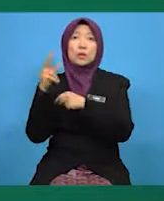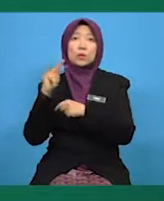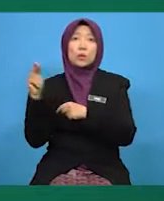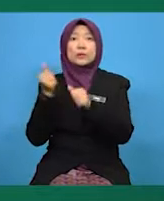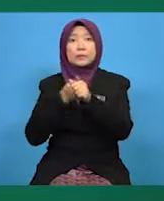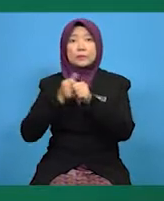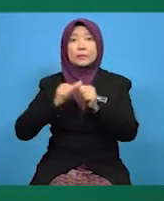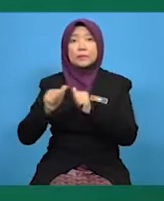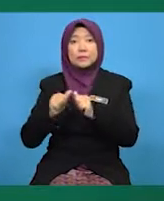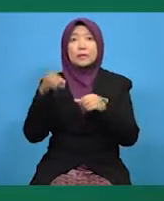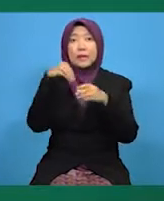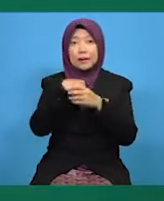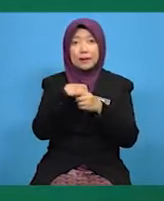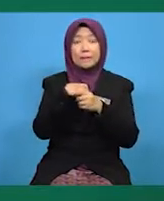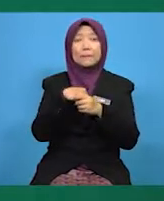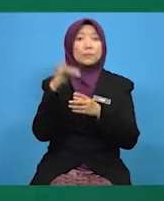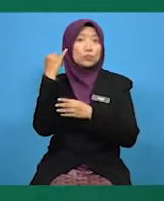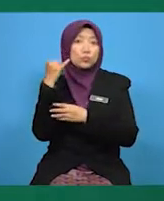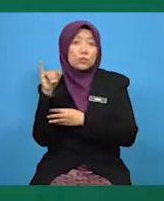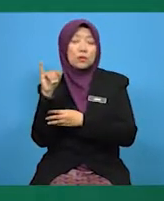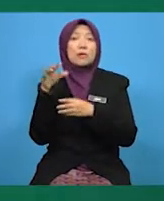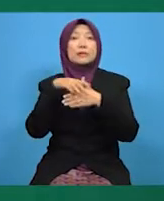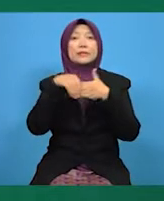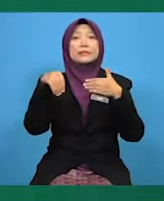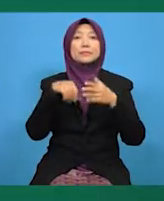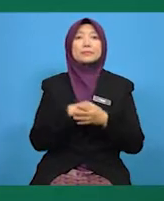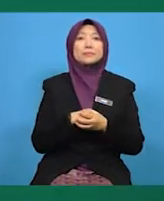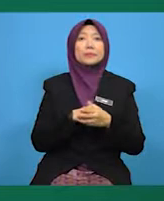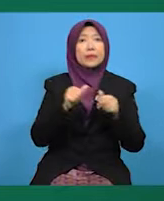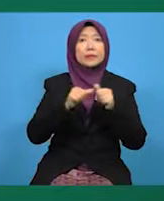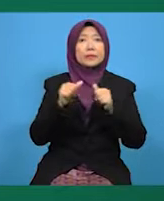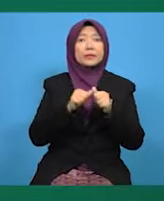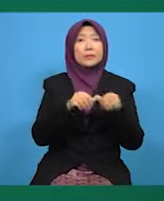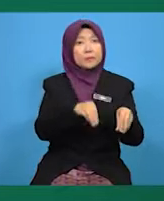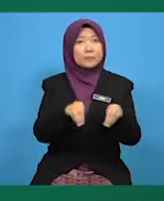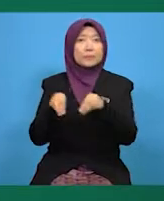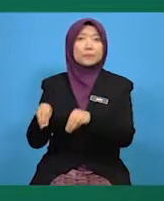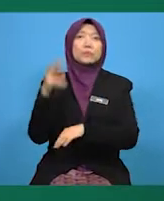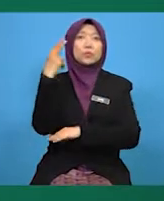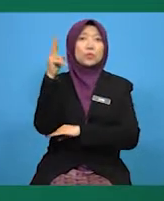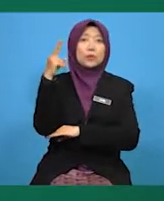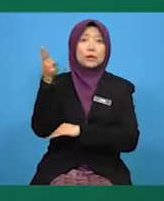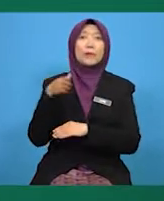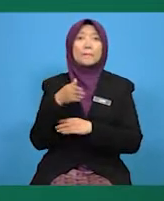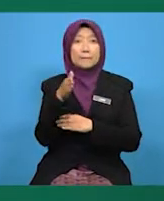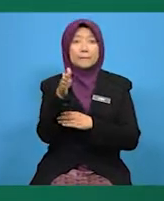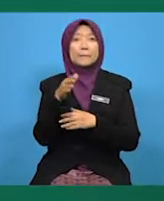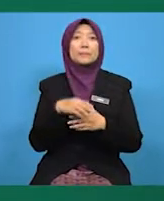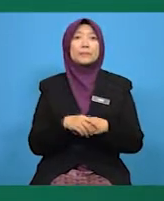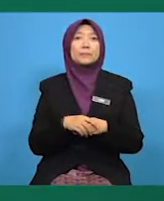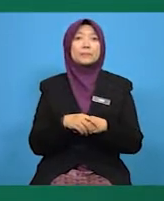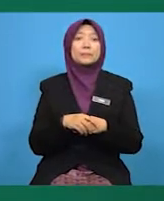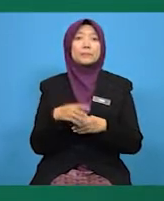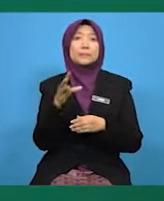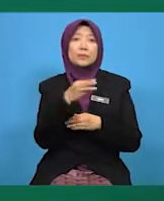setiap aktiviti dalam juta ringgit. Aktiviti pertanian, perhutanan dan perikanan